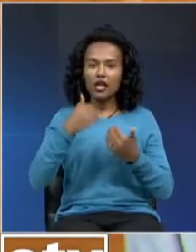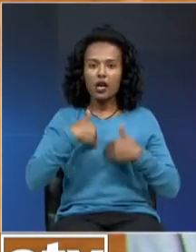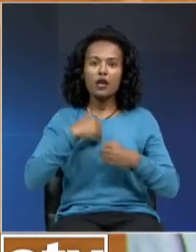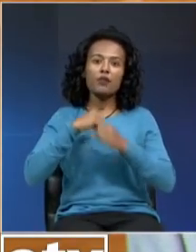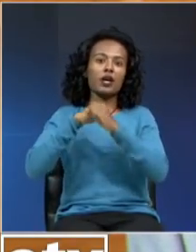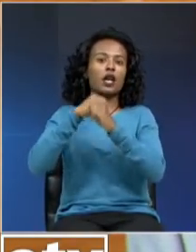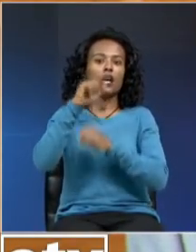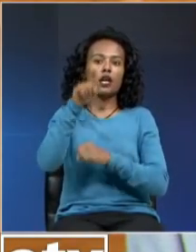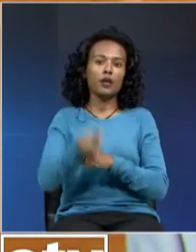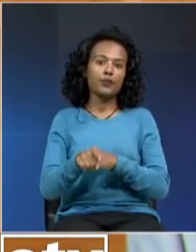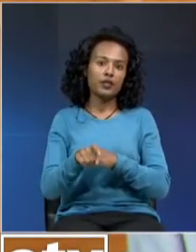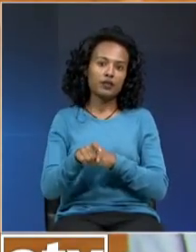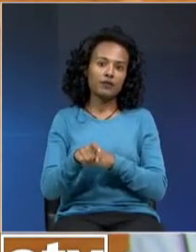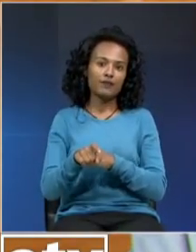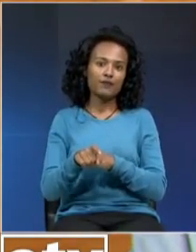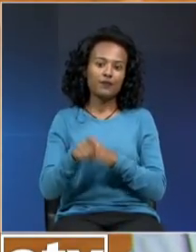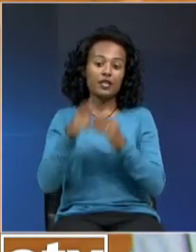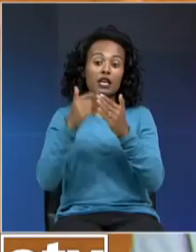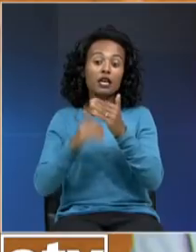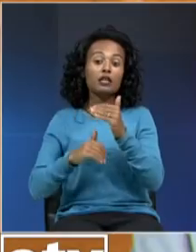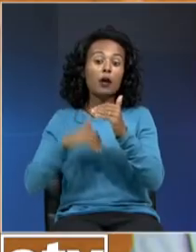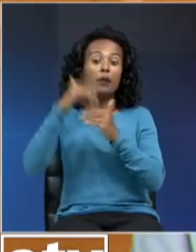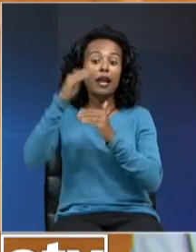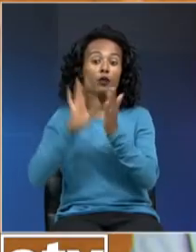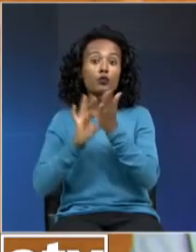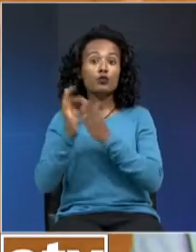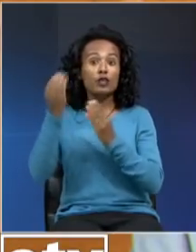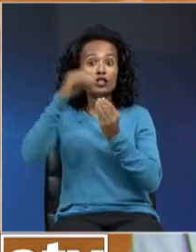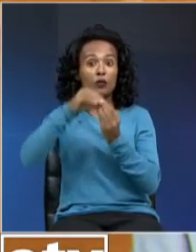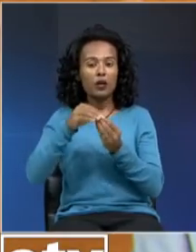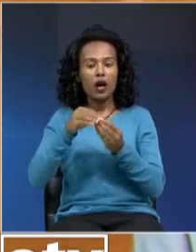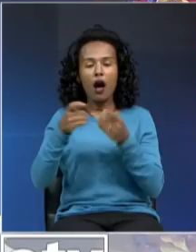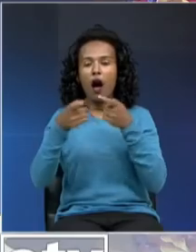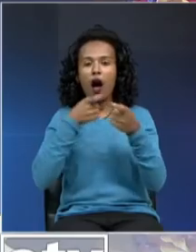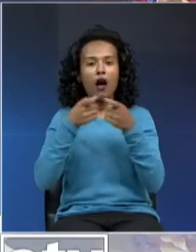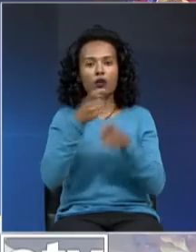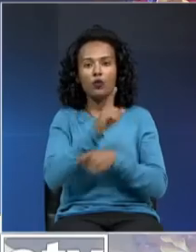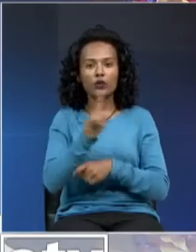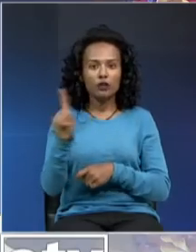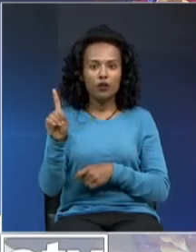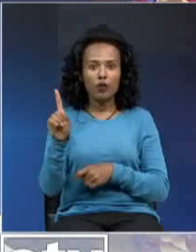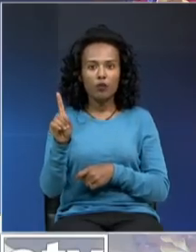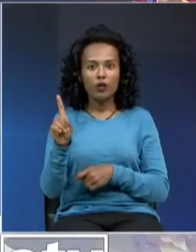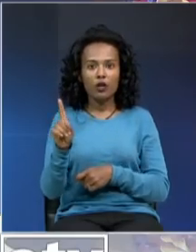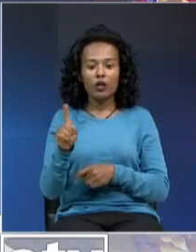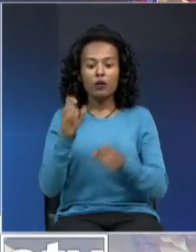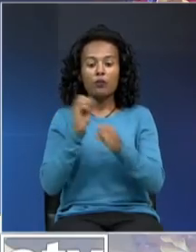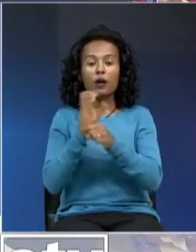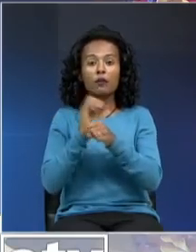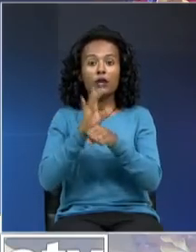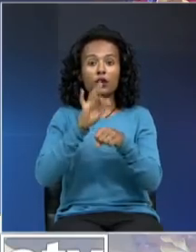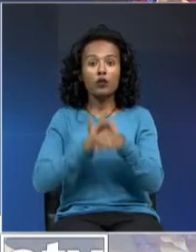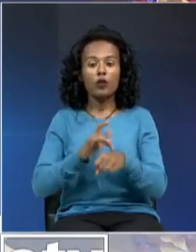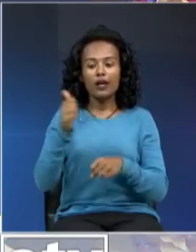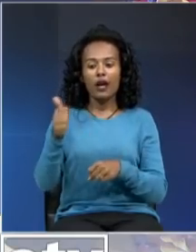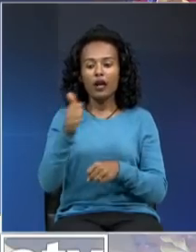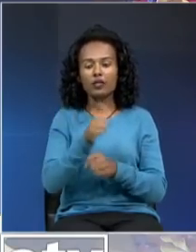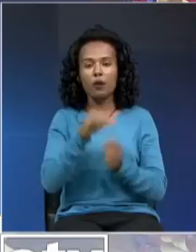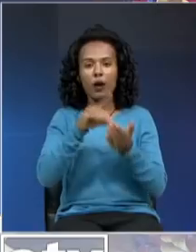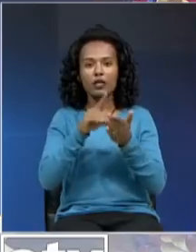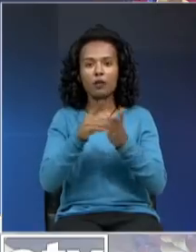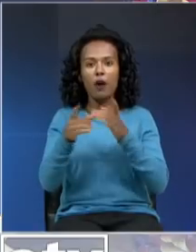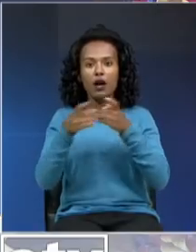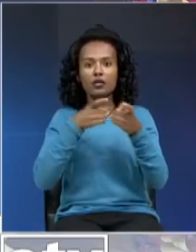ያለብን። ከዛ በላይ ቁጥሩ እየጨመረ ከመጣ አንቆጣጠረው። በመከከሩ ላይ የአዲስ አበባ